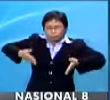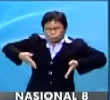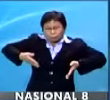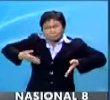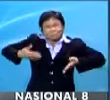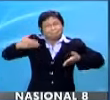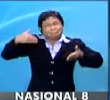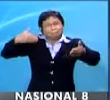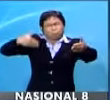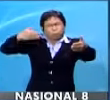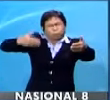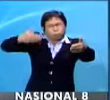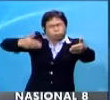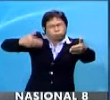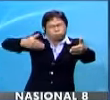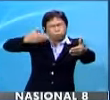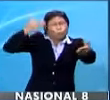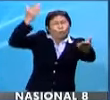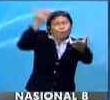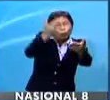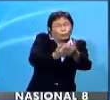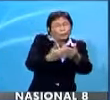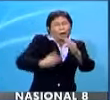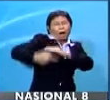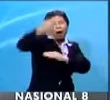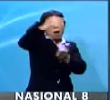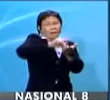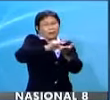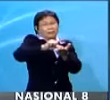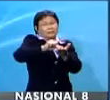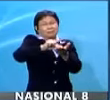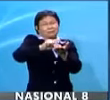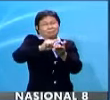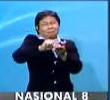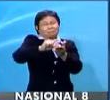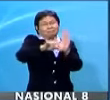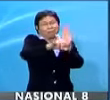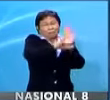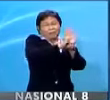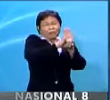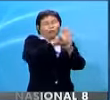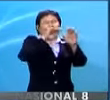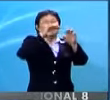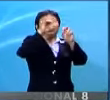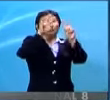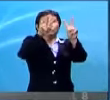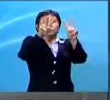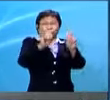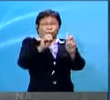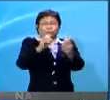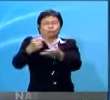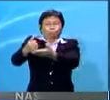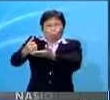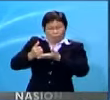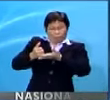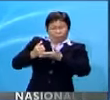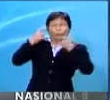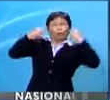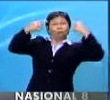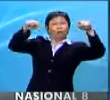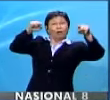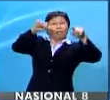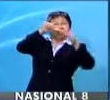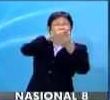reach high income status by 2020 but to help us achieve